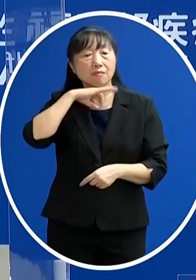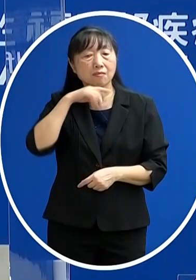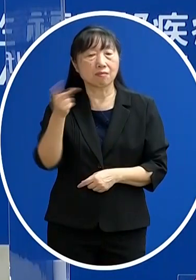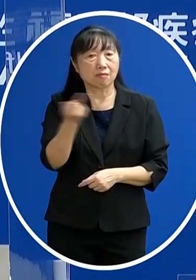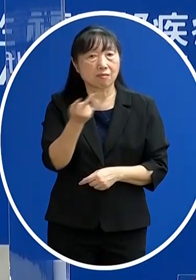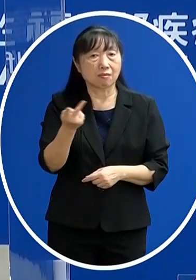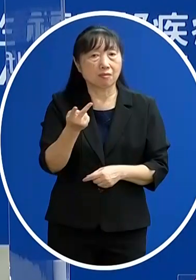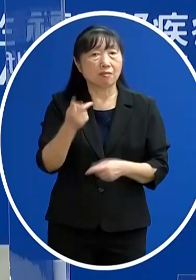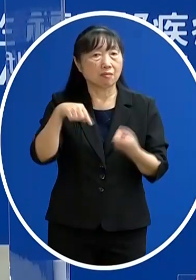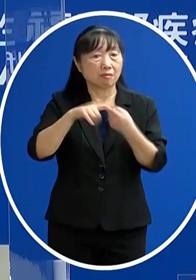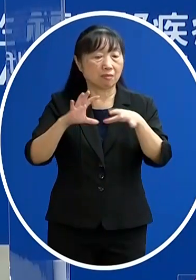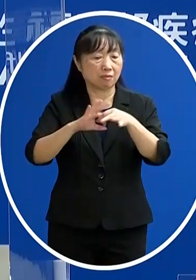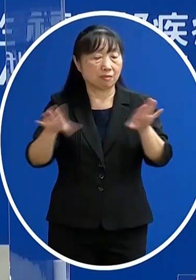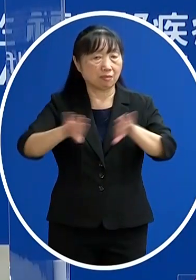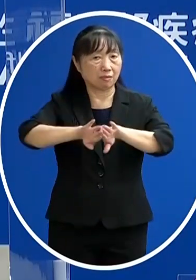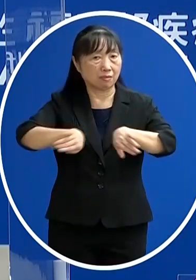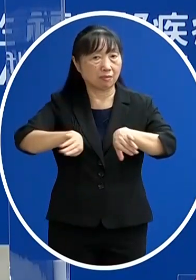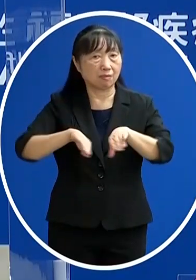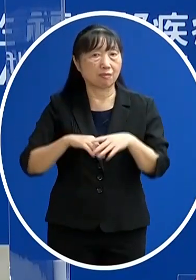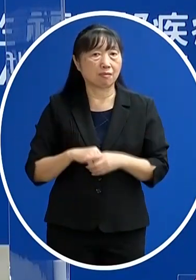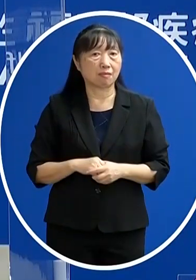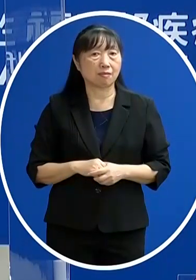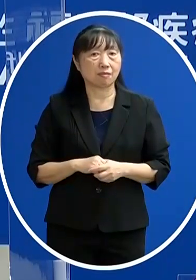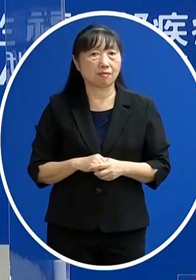两个应该是没有关系。